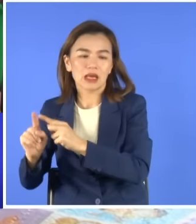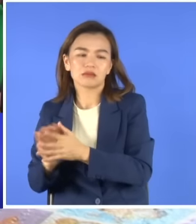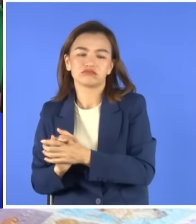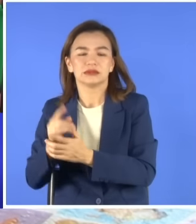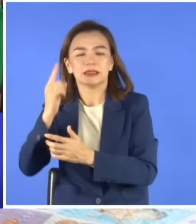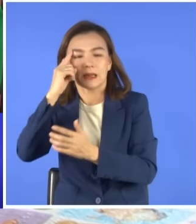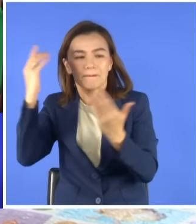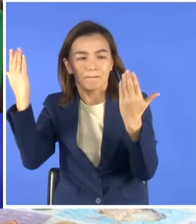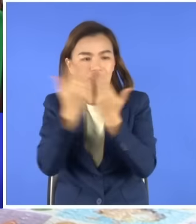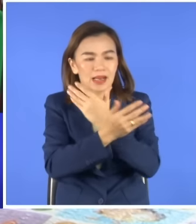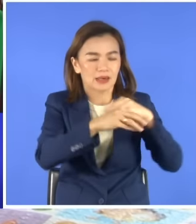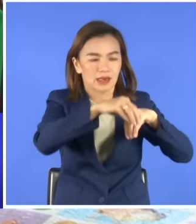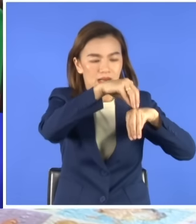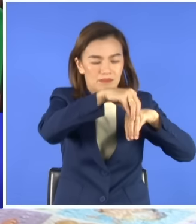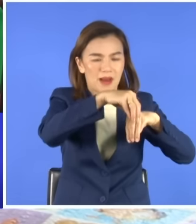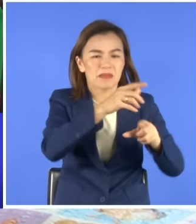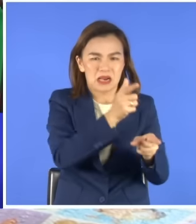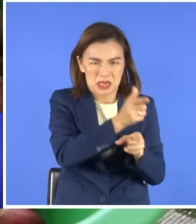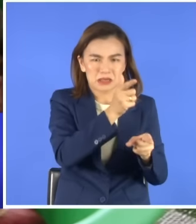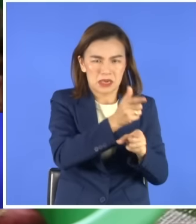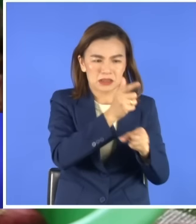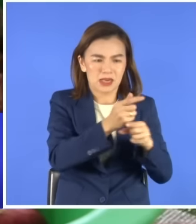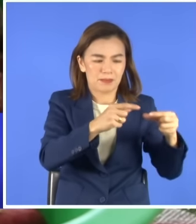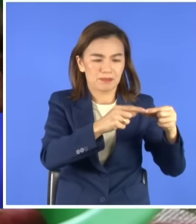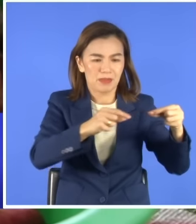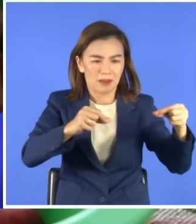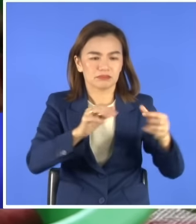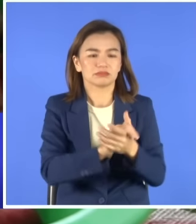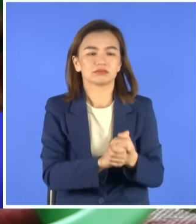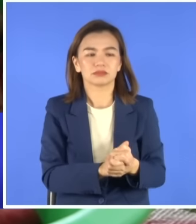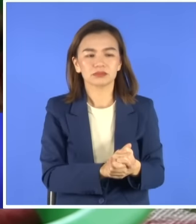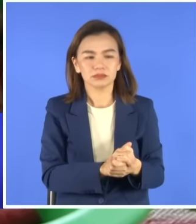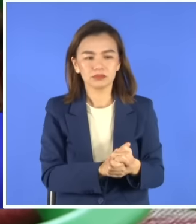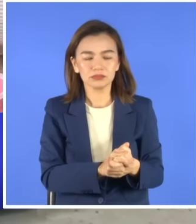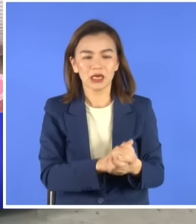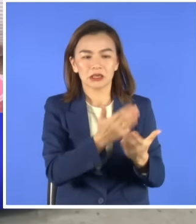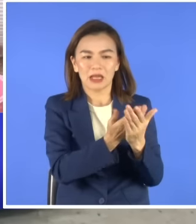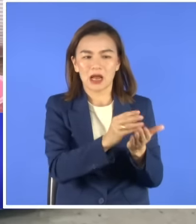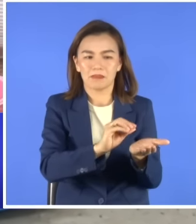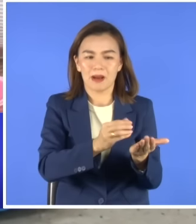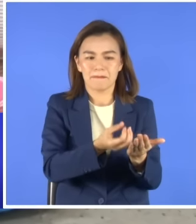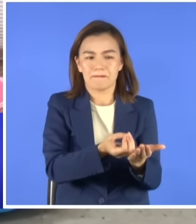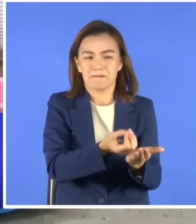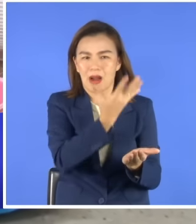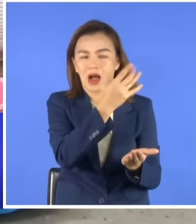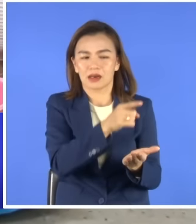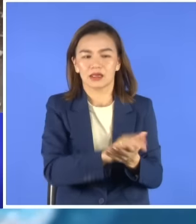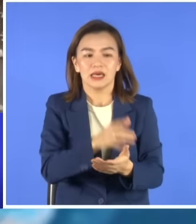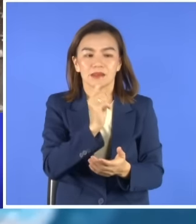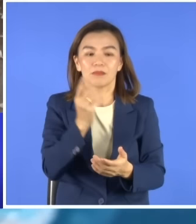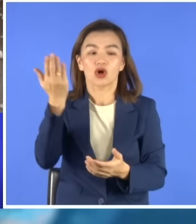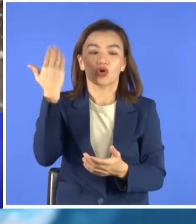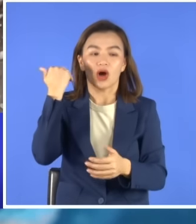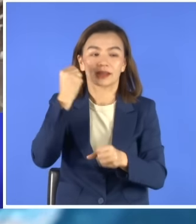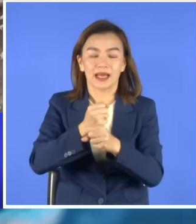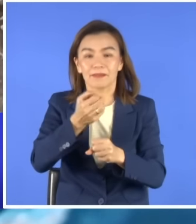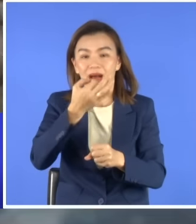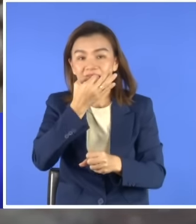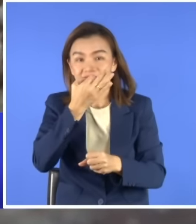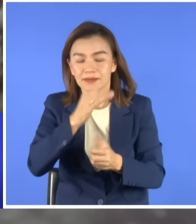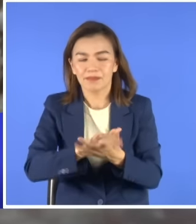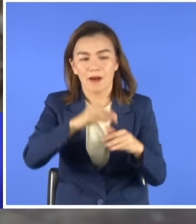ได้เ้าเรียกว่าได้เงินนะครับมีรายได้มากกว่าว่าอย่างงั้นคุณมะลินี่บอกว่าก่อนหน้านี้อย่างที่บอกว่าทำนาเป็นอาชีพหลักเลยนะครับ